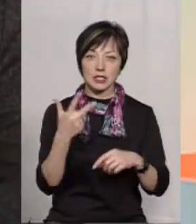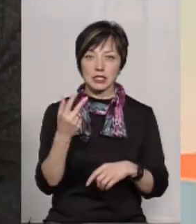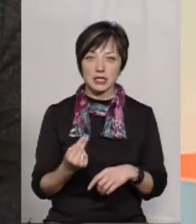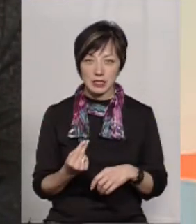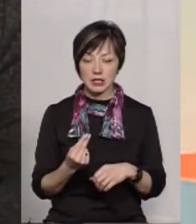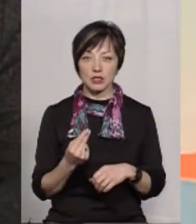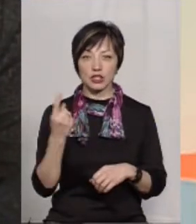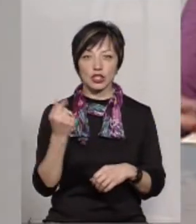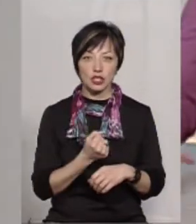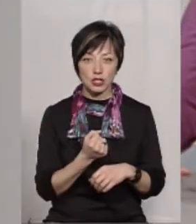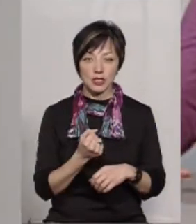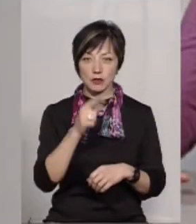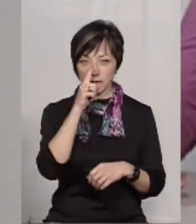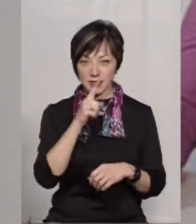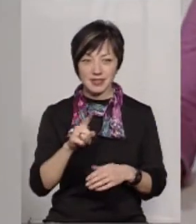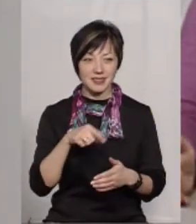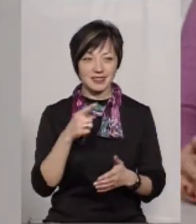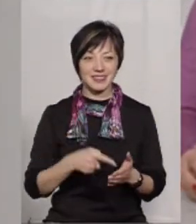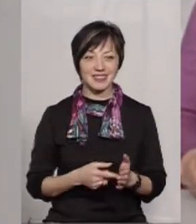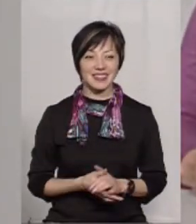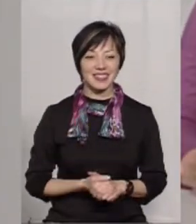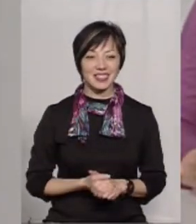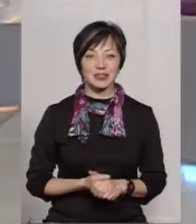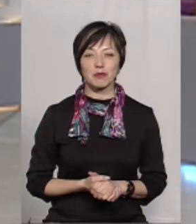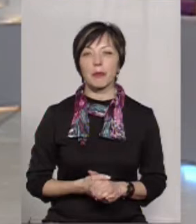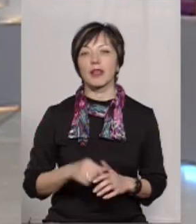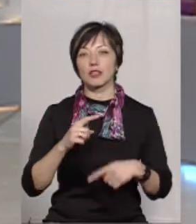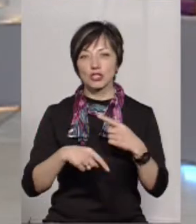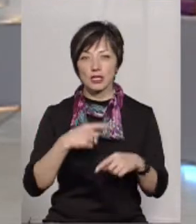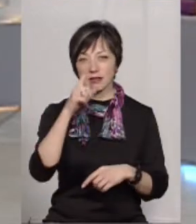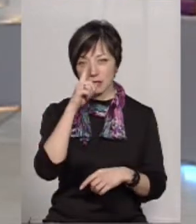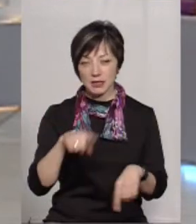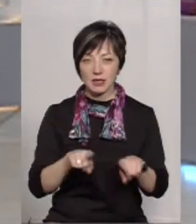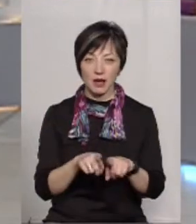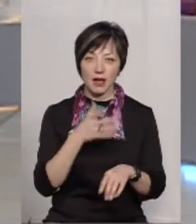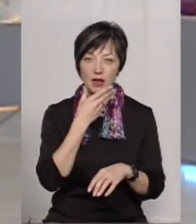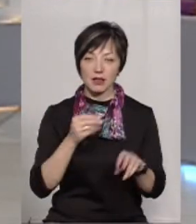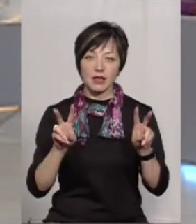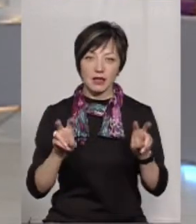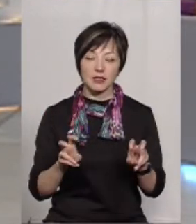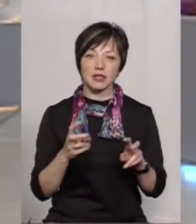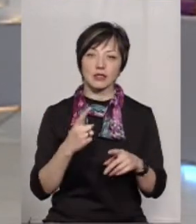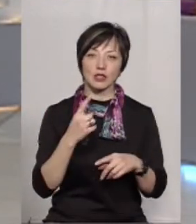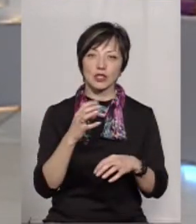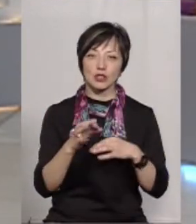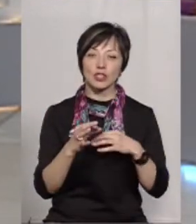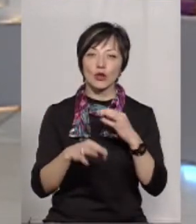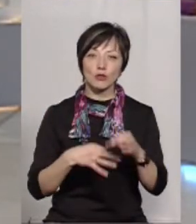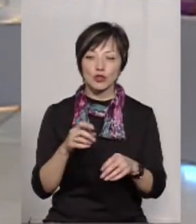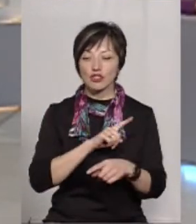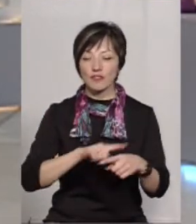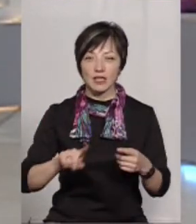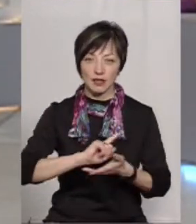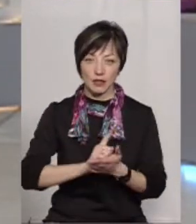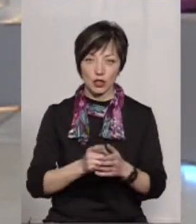дні, через тиждень, через місяць? Ні, через місяць, він так і гарна назва така є, шлюб за добу, що це швидкий шлюб.